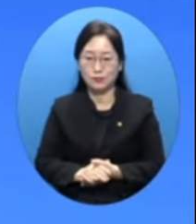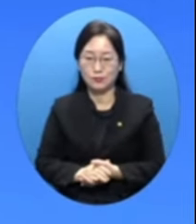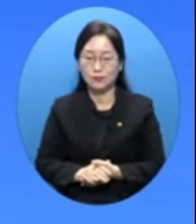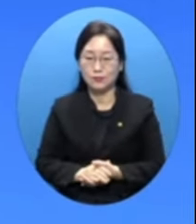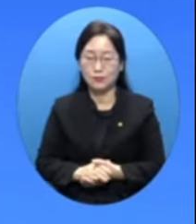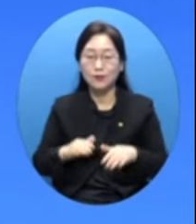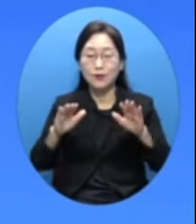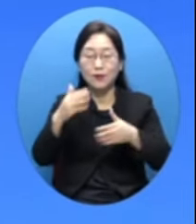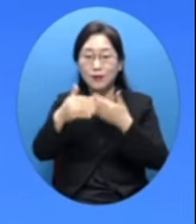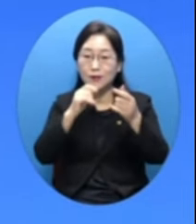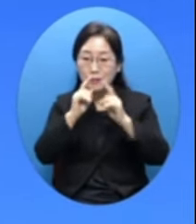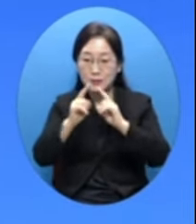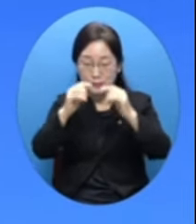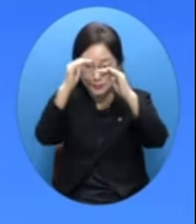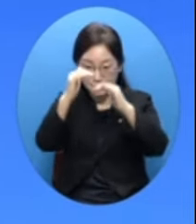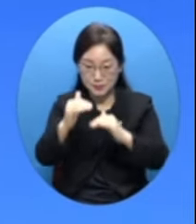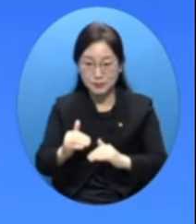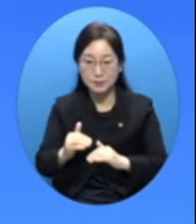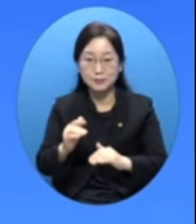오늘의 말씀은